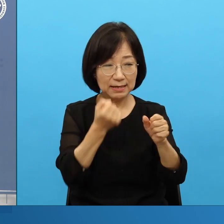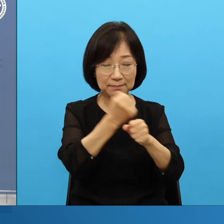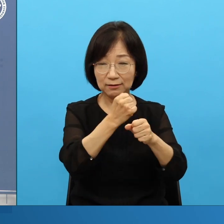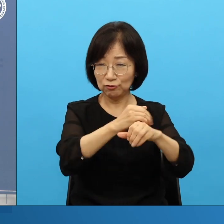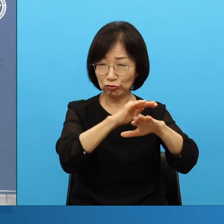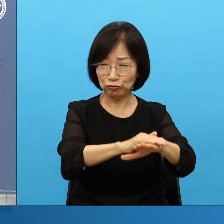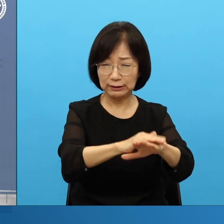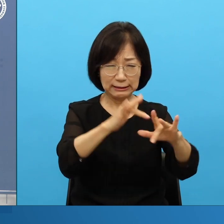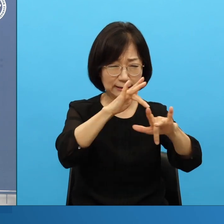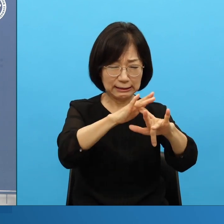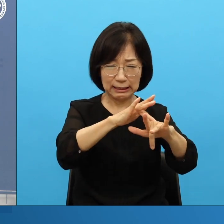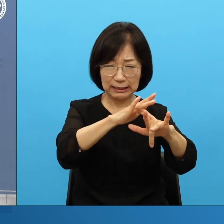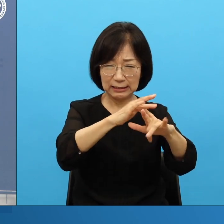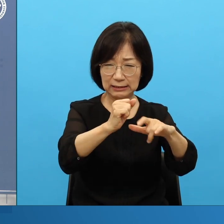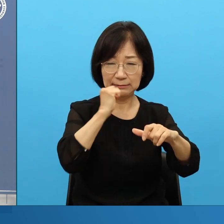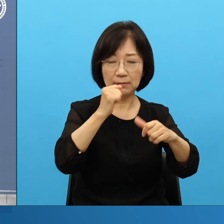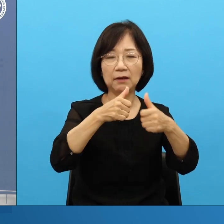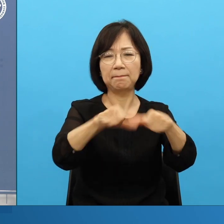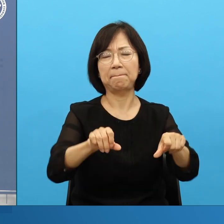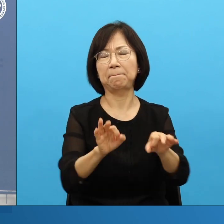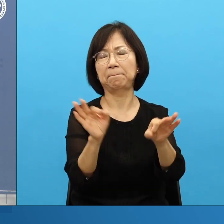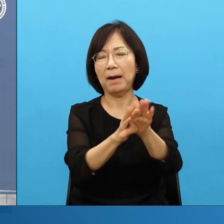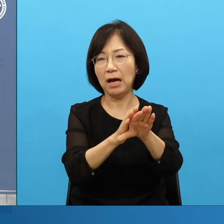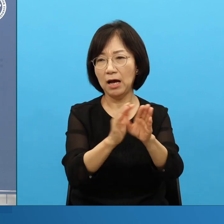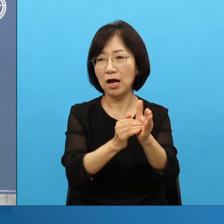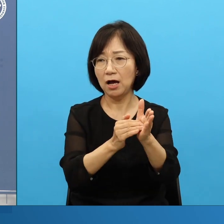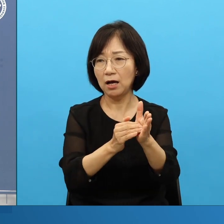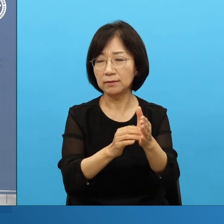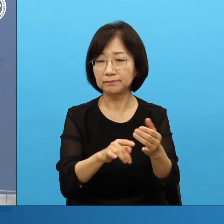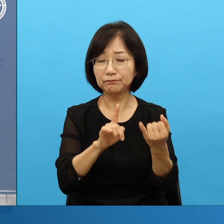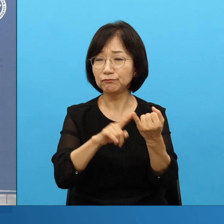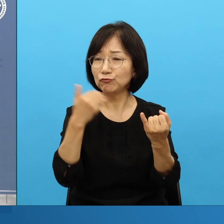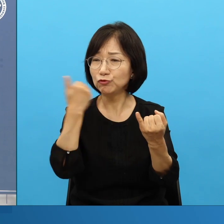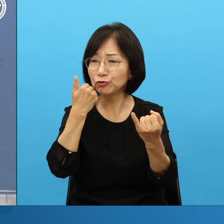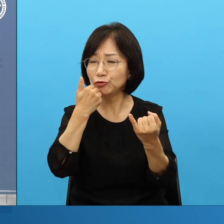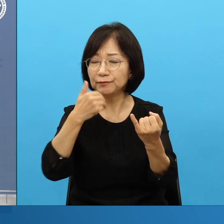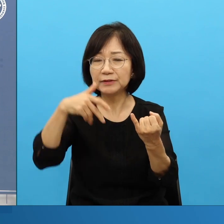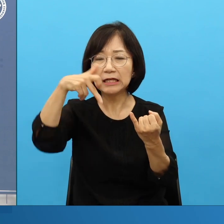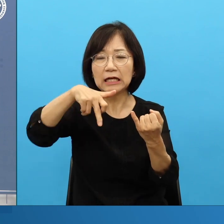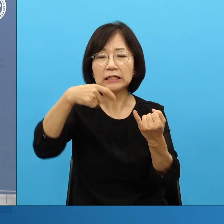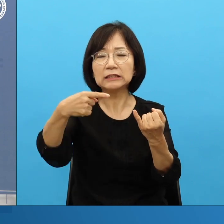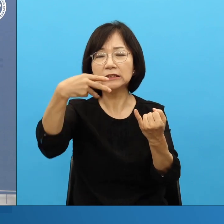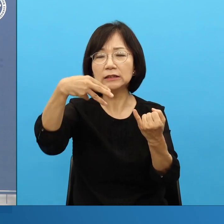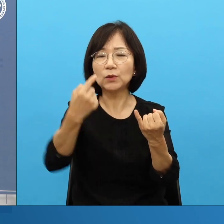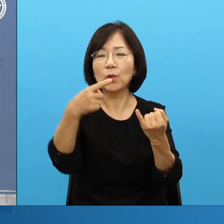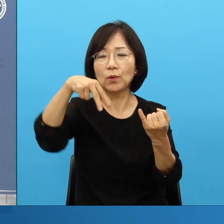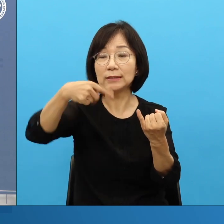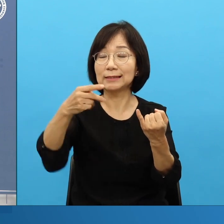of Satan was 누굽니까? demolished. And who was that? 크로스비입니다. It was Crosby.